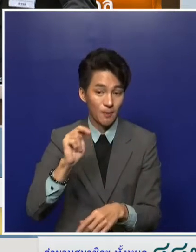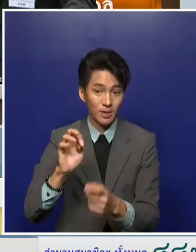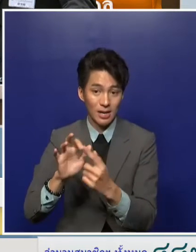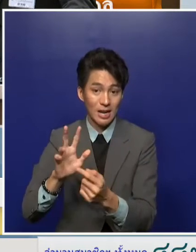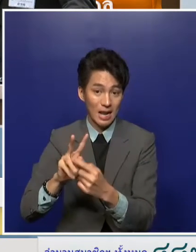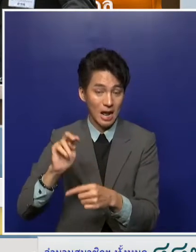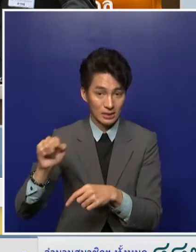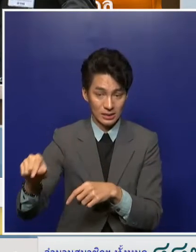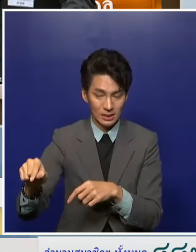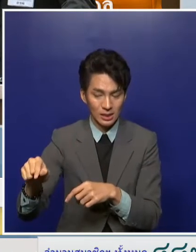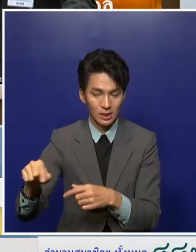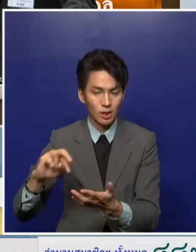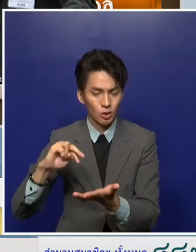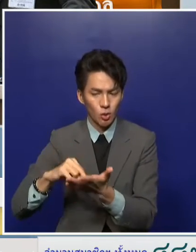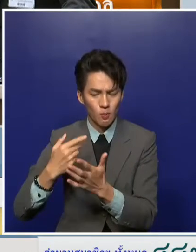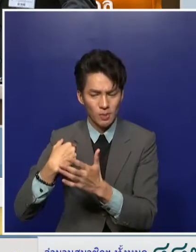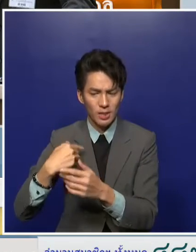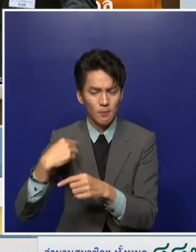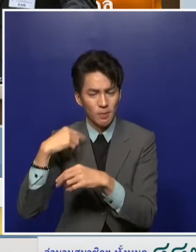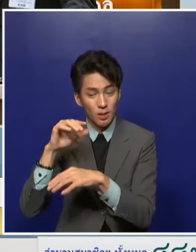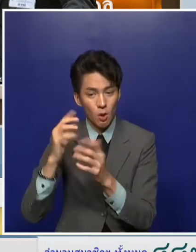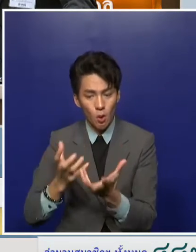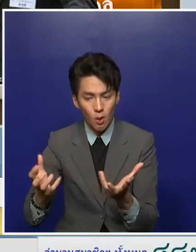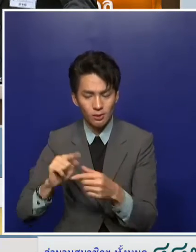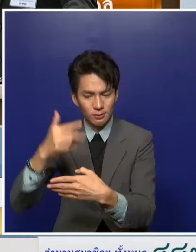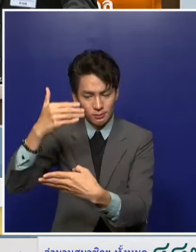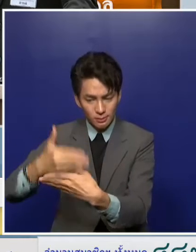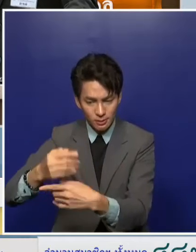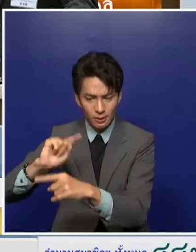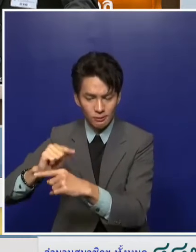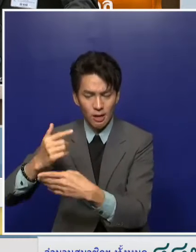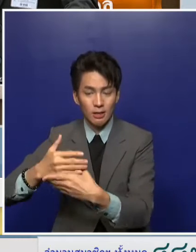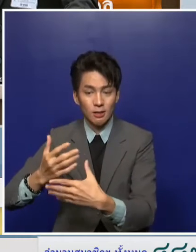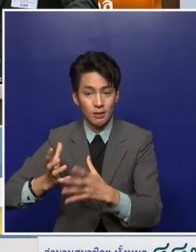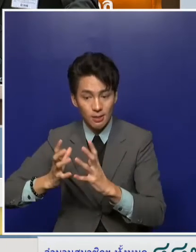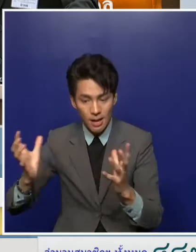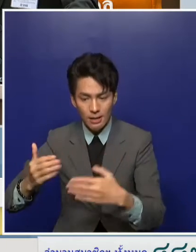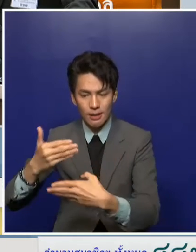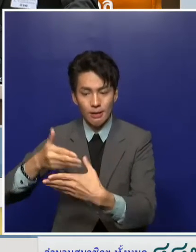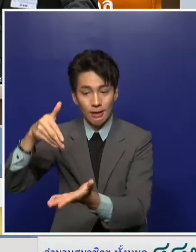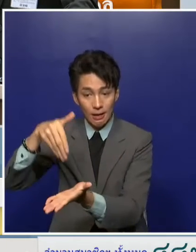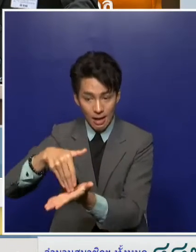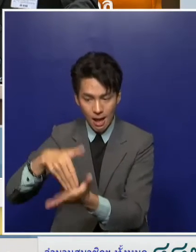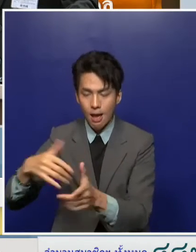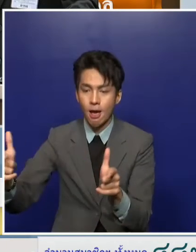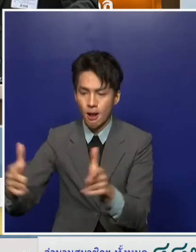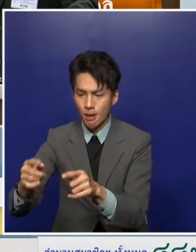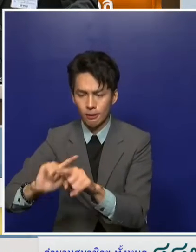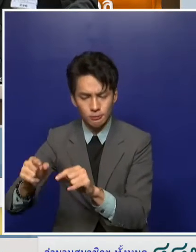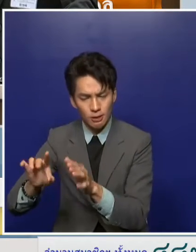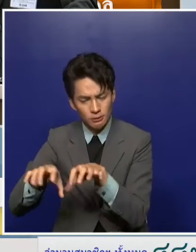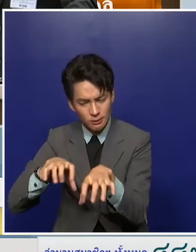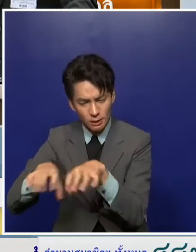เครื่องมือในการควบคุมขนาดใหญ่ขนาดกลางและขนาดเล็กสามารถควบคุมบริหารจัดการน้ำได้อย่างมี